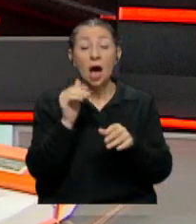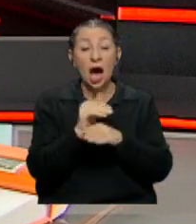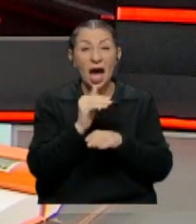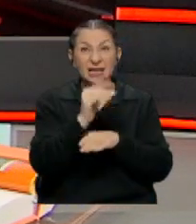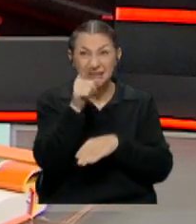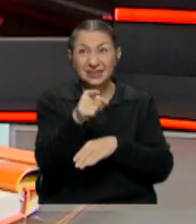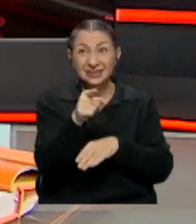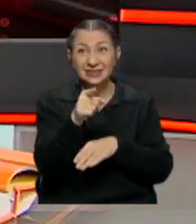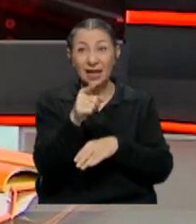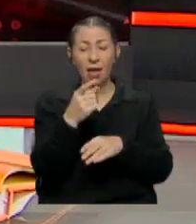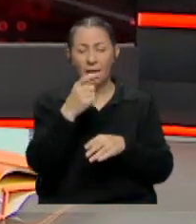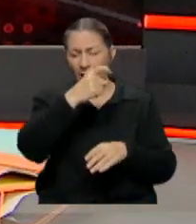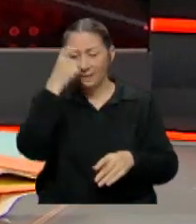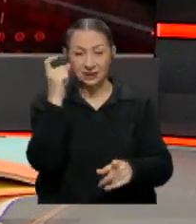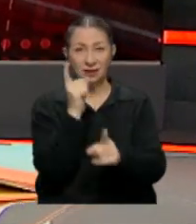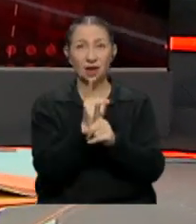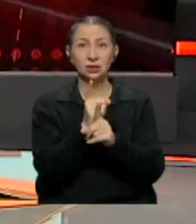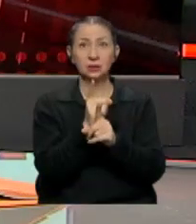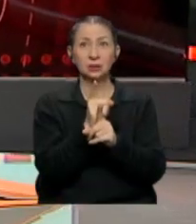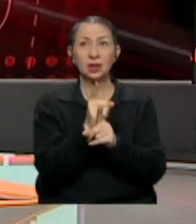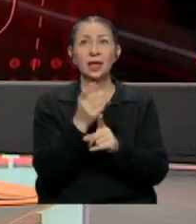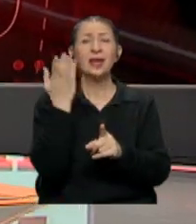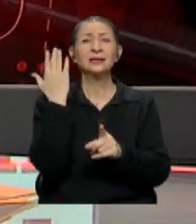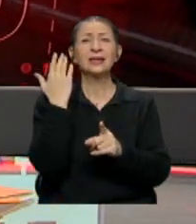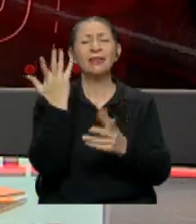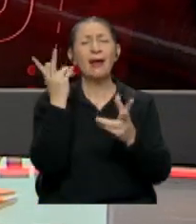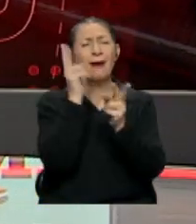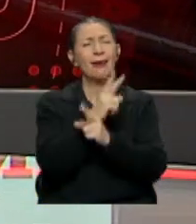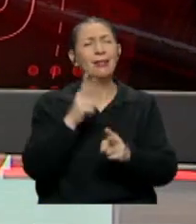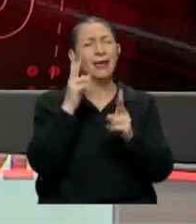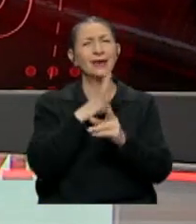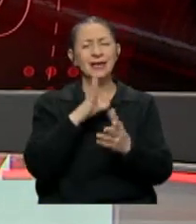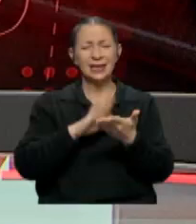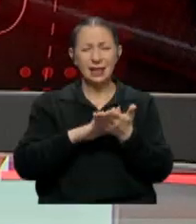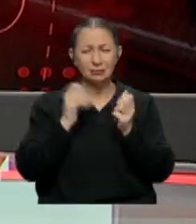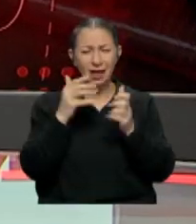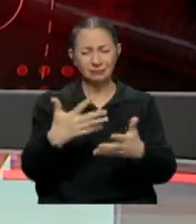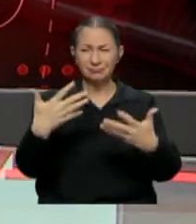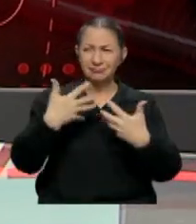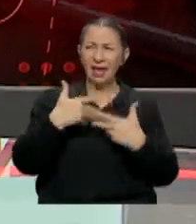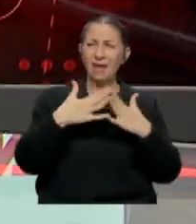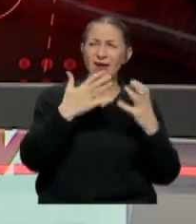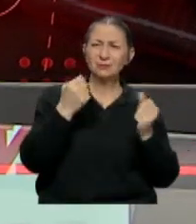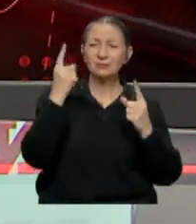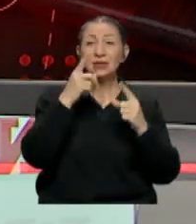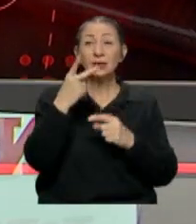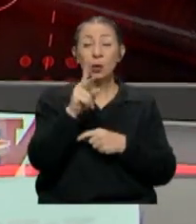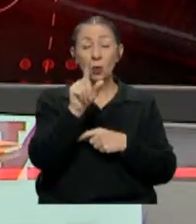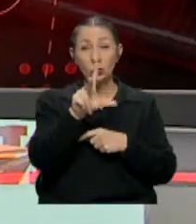Hayatınızın, emeğinizin karşılığı. Eskiden ne hayaller kurulurdu kıdem tazminatı için.